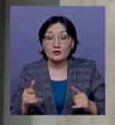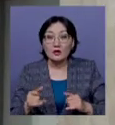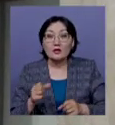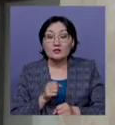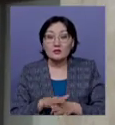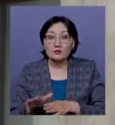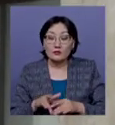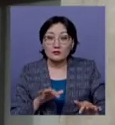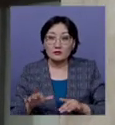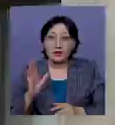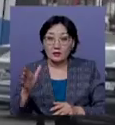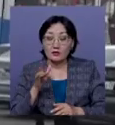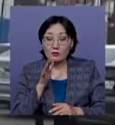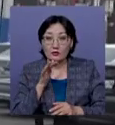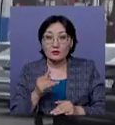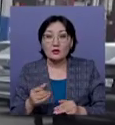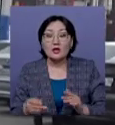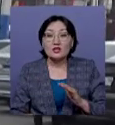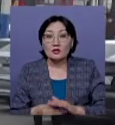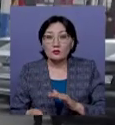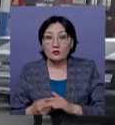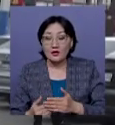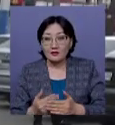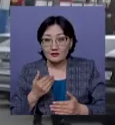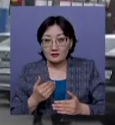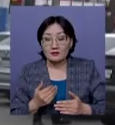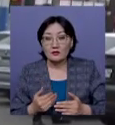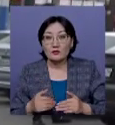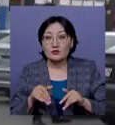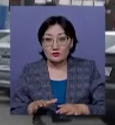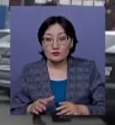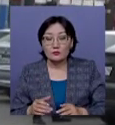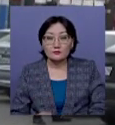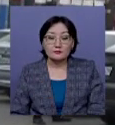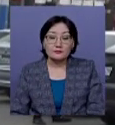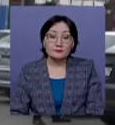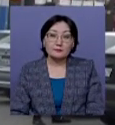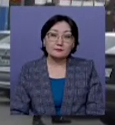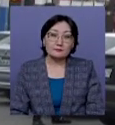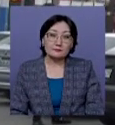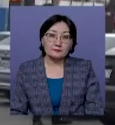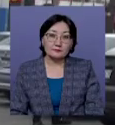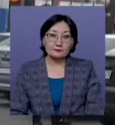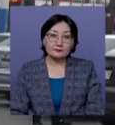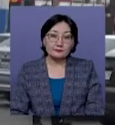жасалып жатқан шаралар алдағы уақытта жемқорлықтың алдын алмақ. Мерей Байет, Мержан Ерболатов, Алматы арнасы, Тараздан.